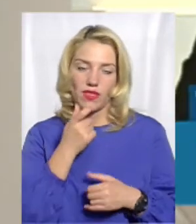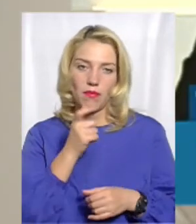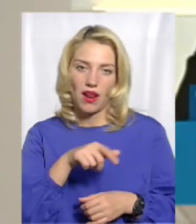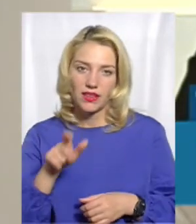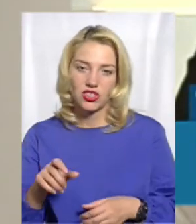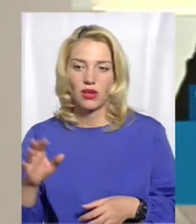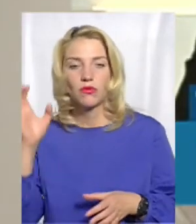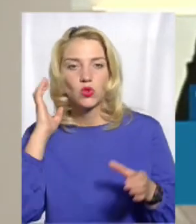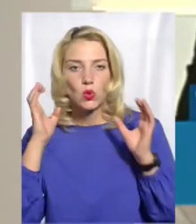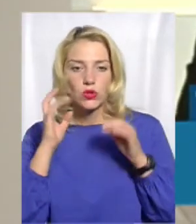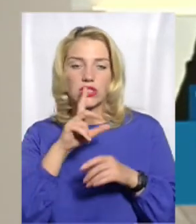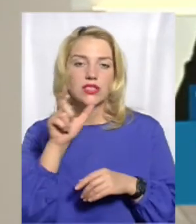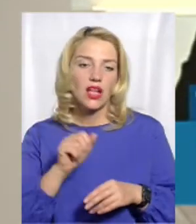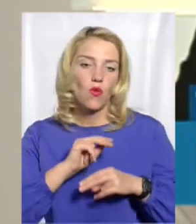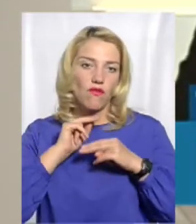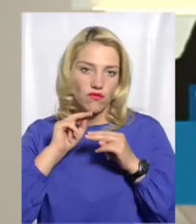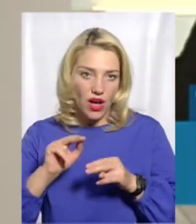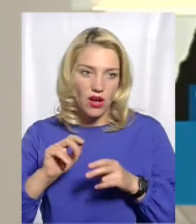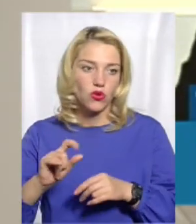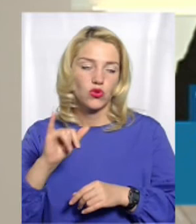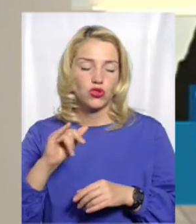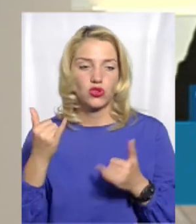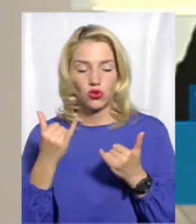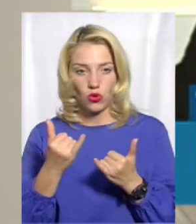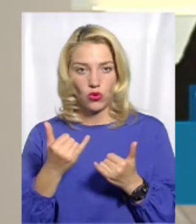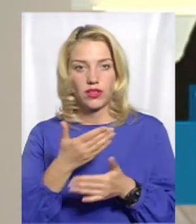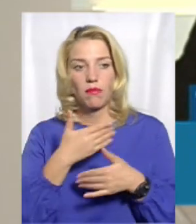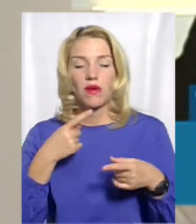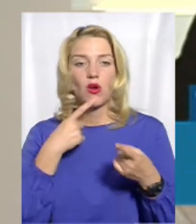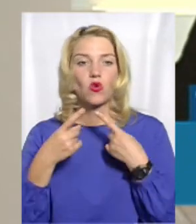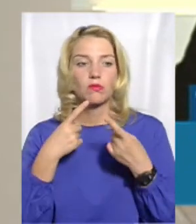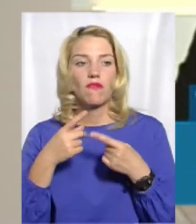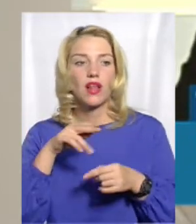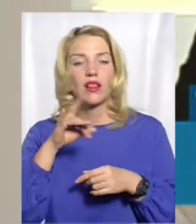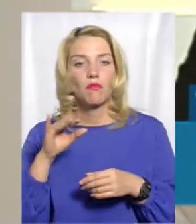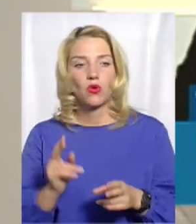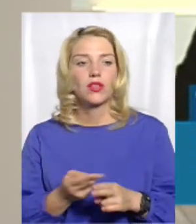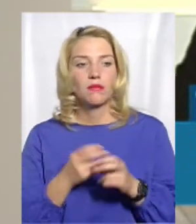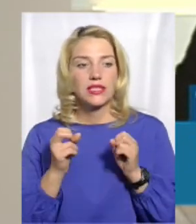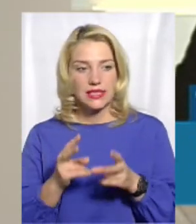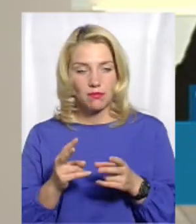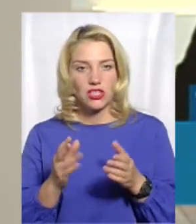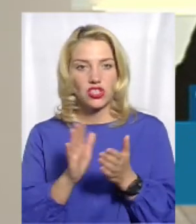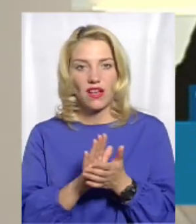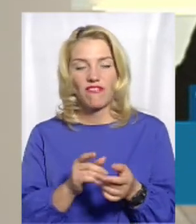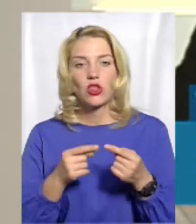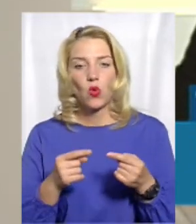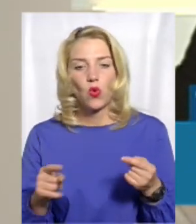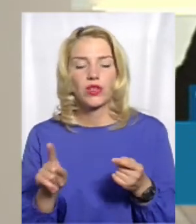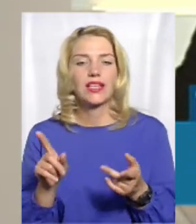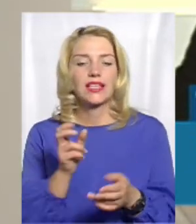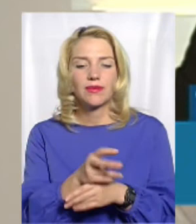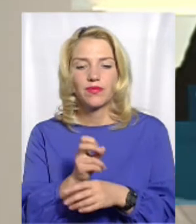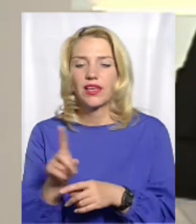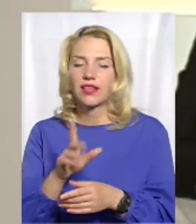глядачам та слухачам за увагу. Нагадаю, що сьогодні ми розмовляли про небезпечні відходи, які вони бувають